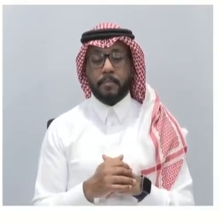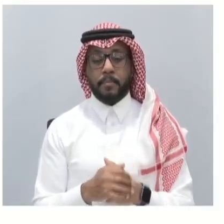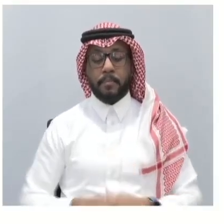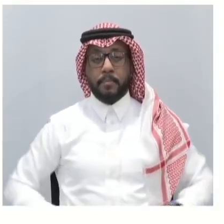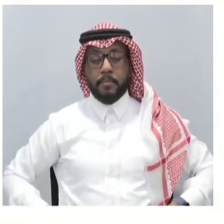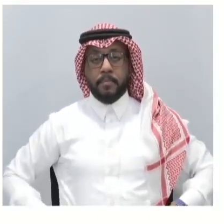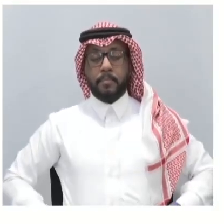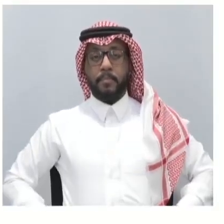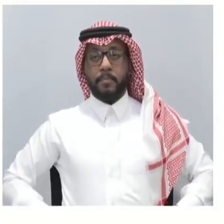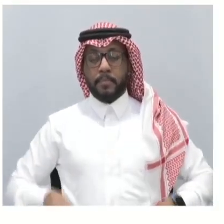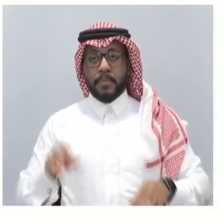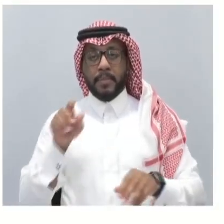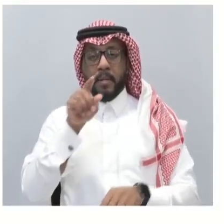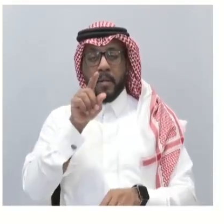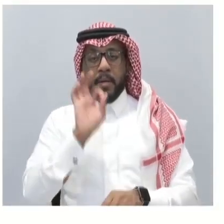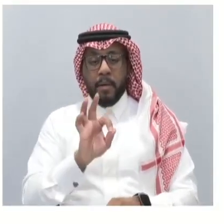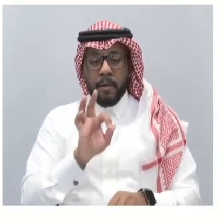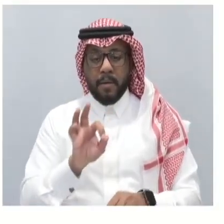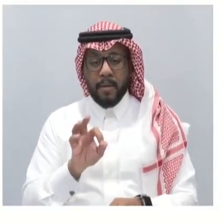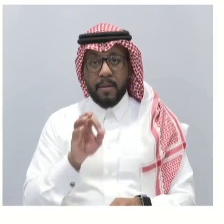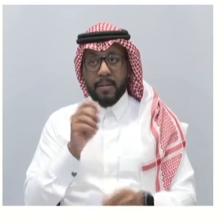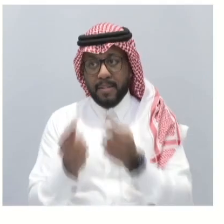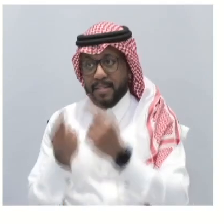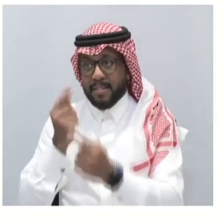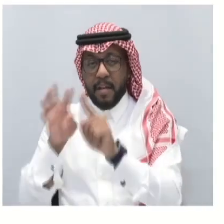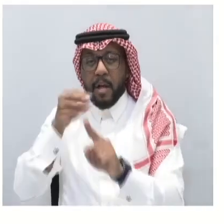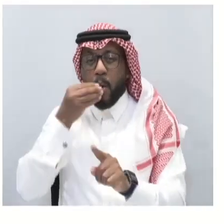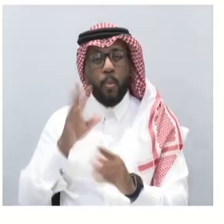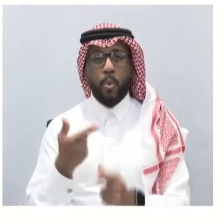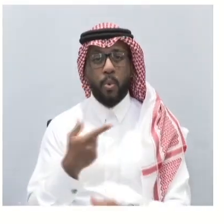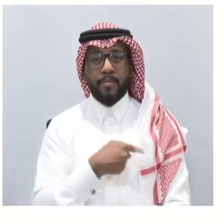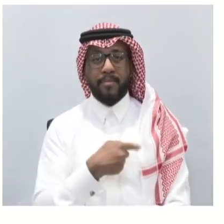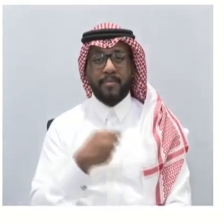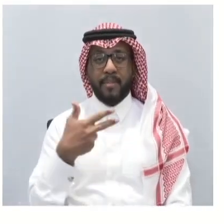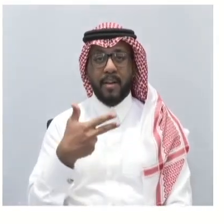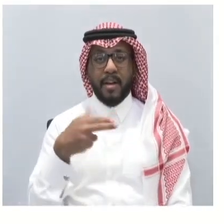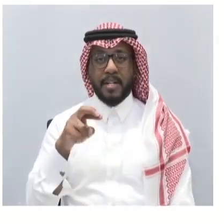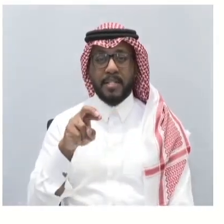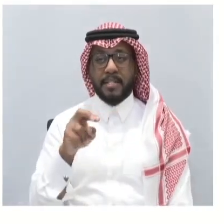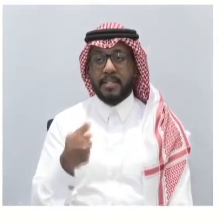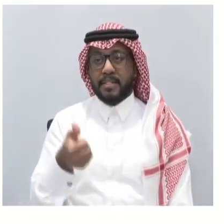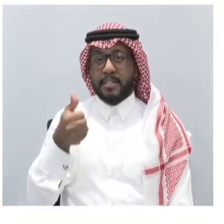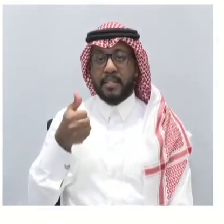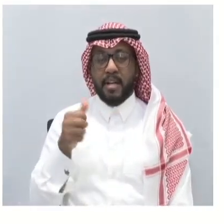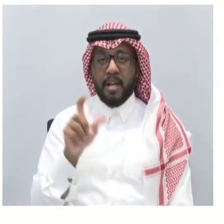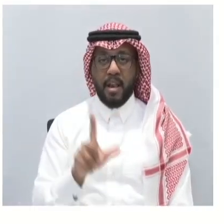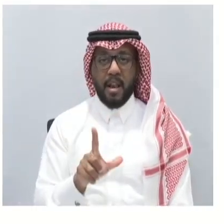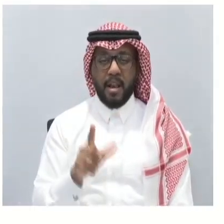تتغذى على الاعشاب مثل ماذا عندي مثل الغزال حيوان